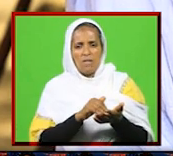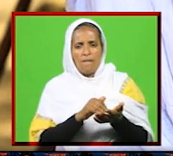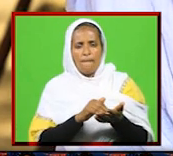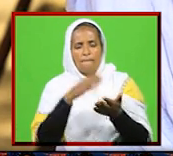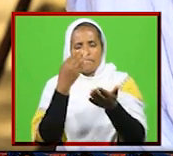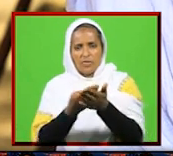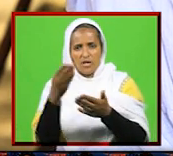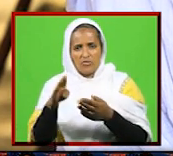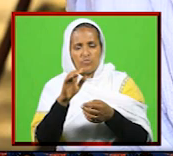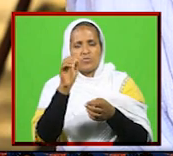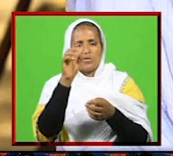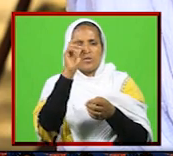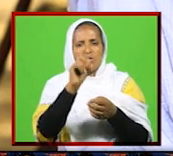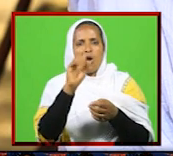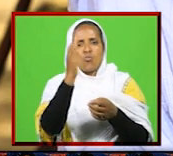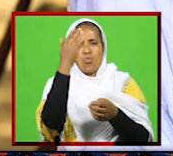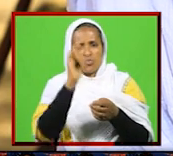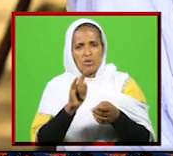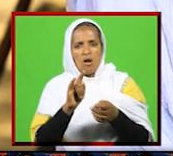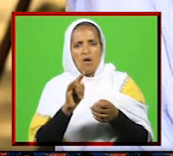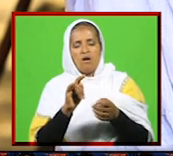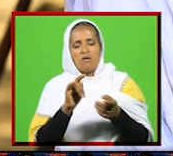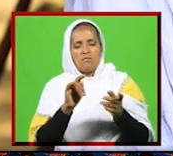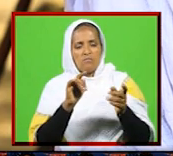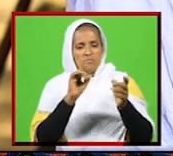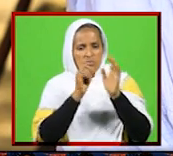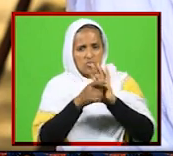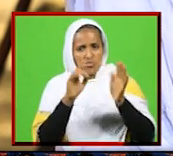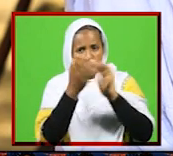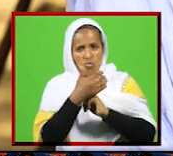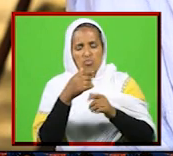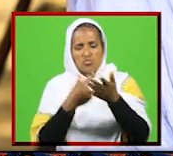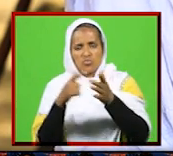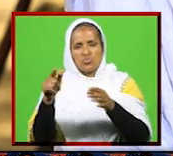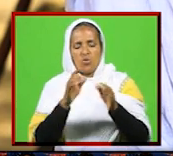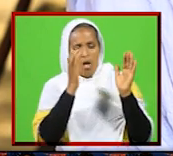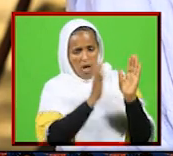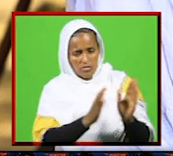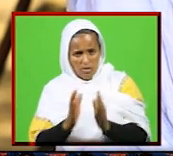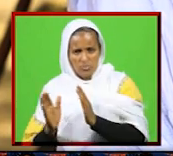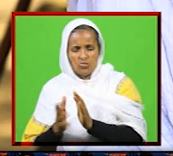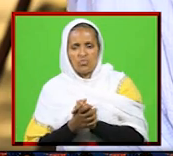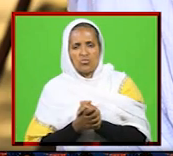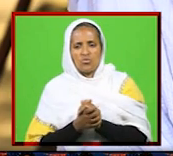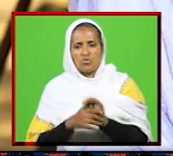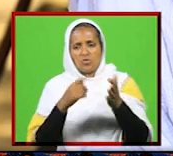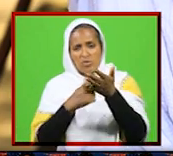እንደገና ገዡም ያጎዛ አበምኔት እንዲሆን አድርገው ርስቱን ልስቱን